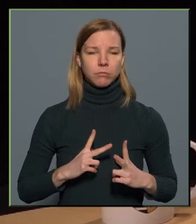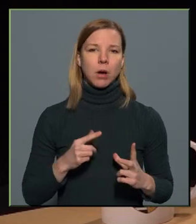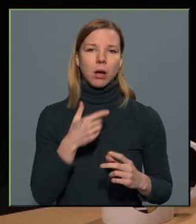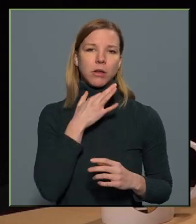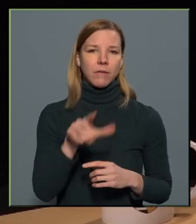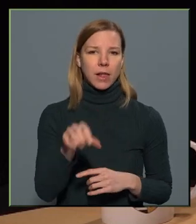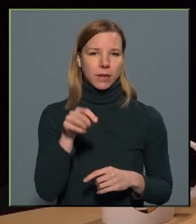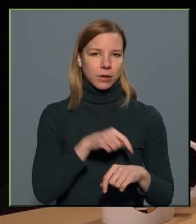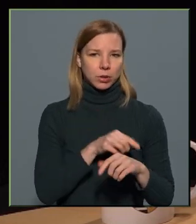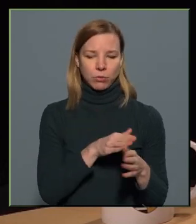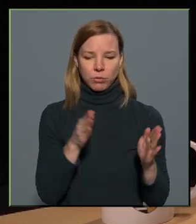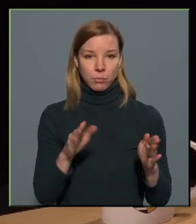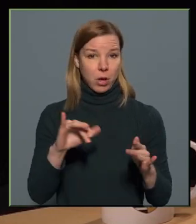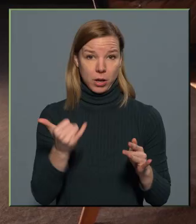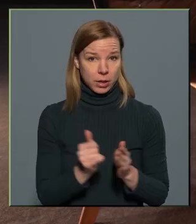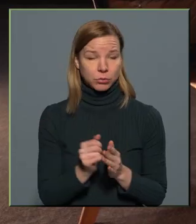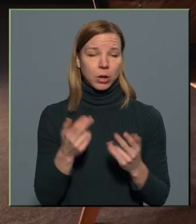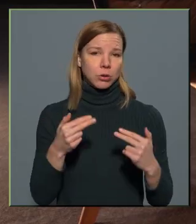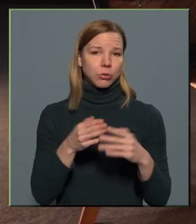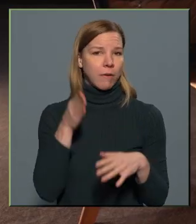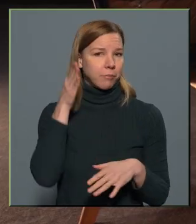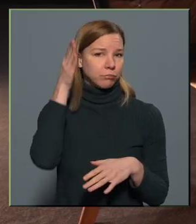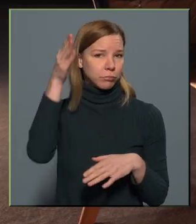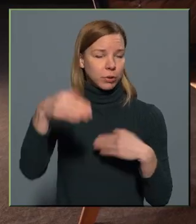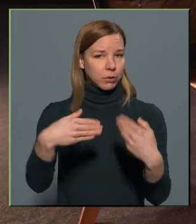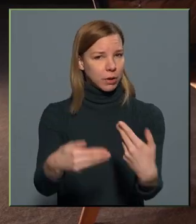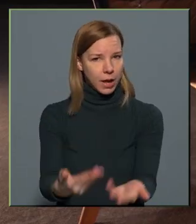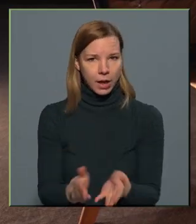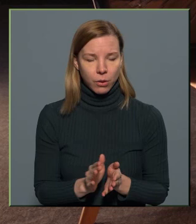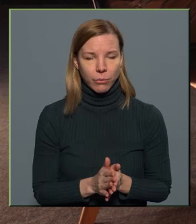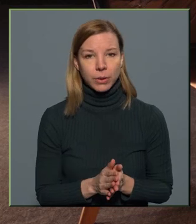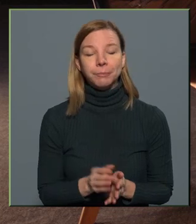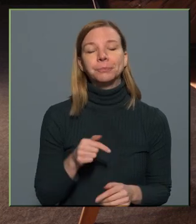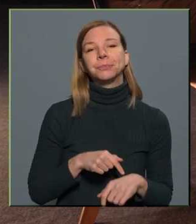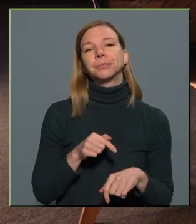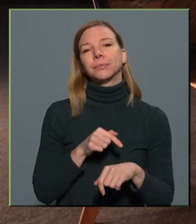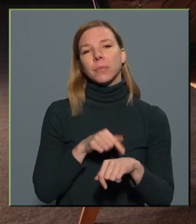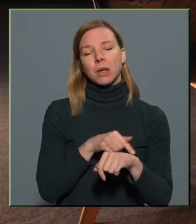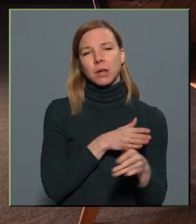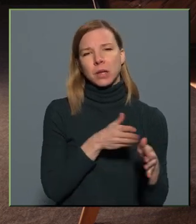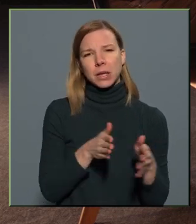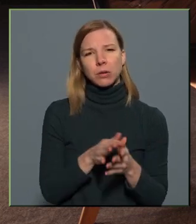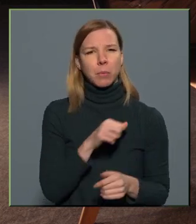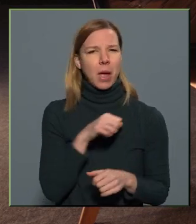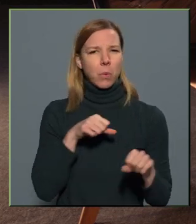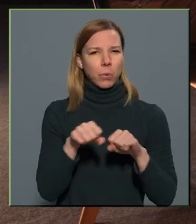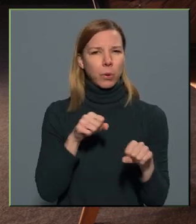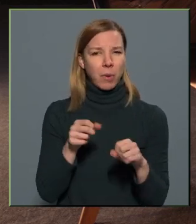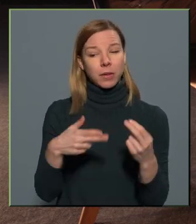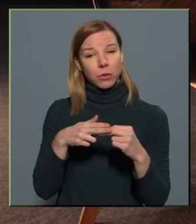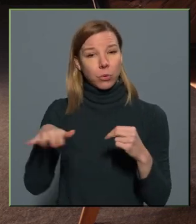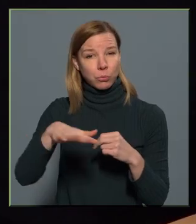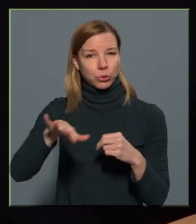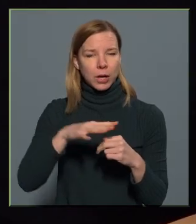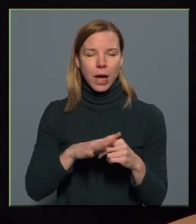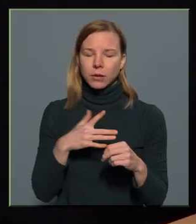az esztendőben is, ahogy ezt megszoktuk már. Ez időtájt az önkormányzatok többsége nagyon el van